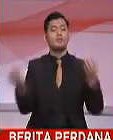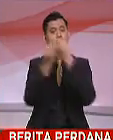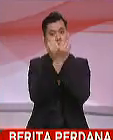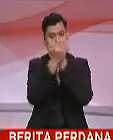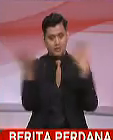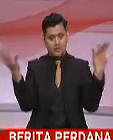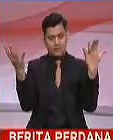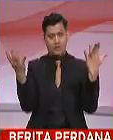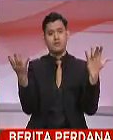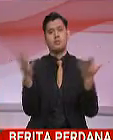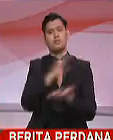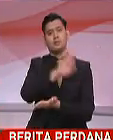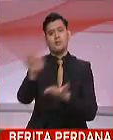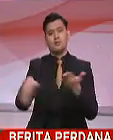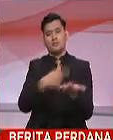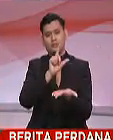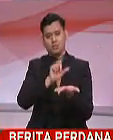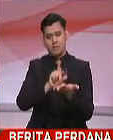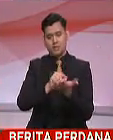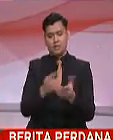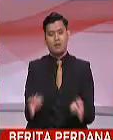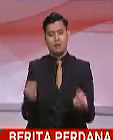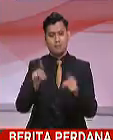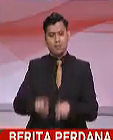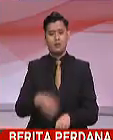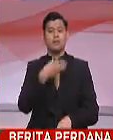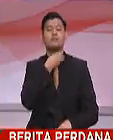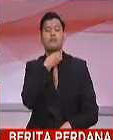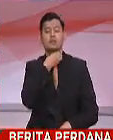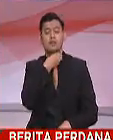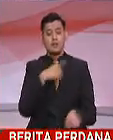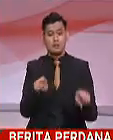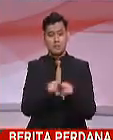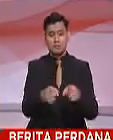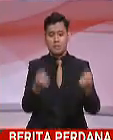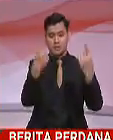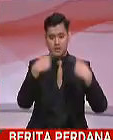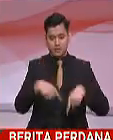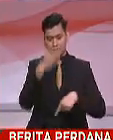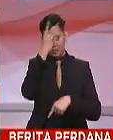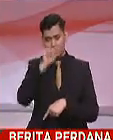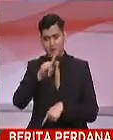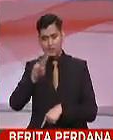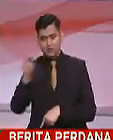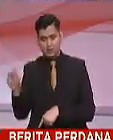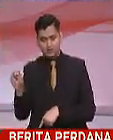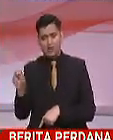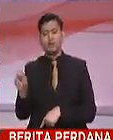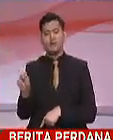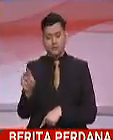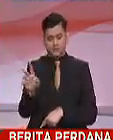pemberita di Ipoh. Turut hadir Presiden Majlis Paralimpik Malaysia, Datuk Seri Megat Disyariman Zarudin yang juga pemilik klub